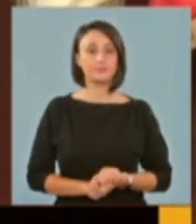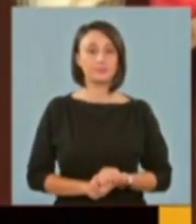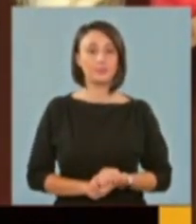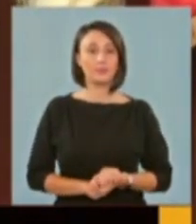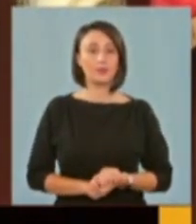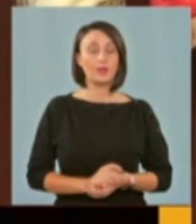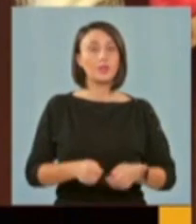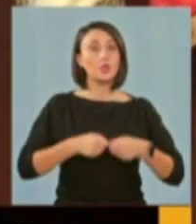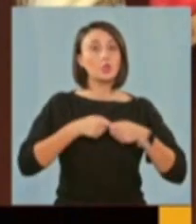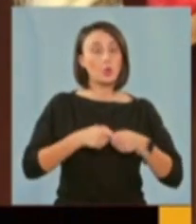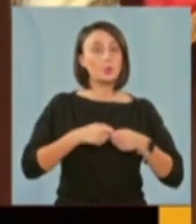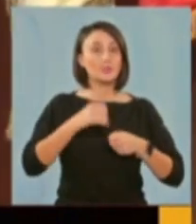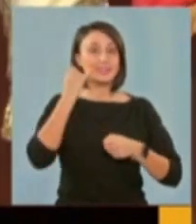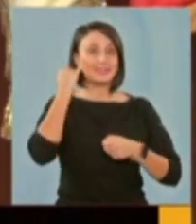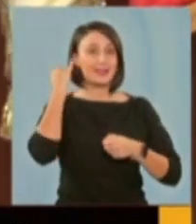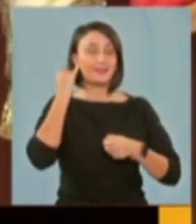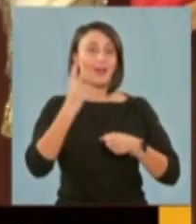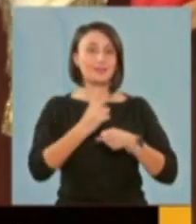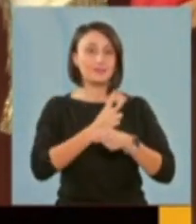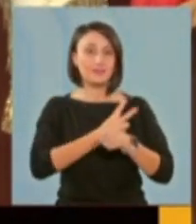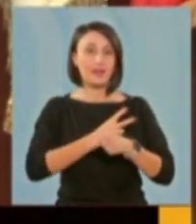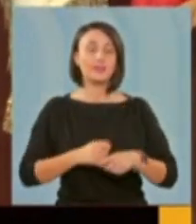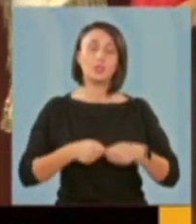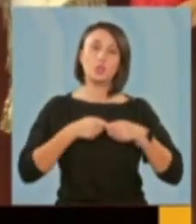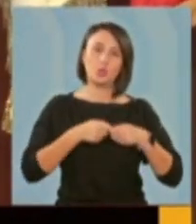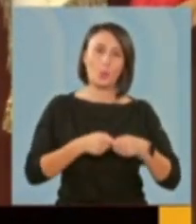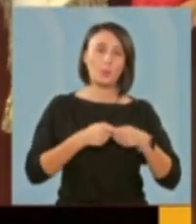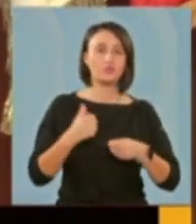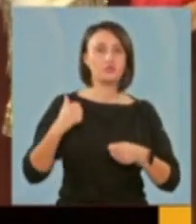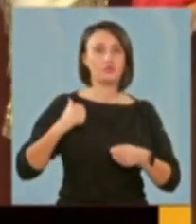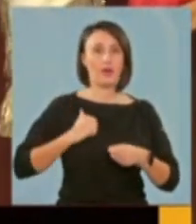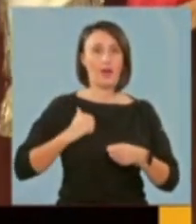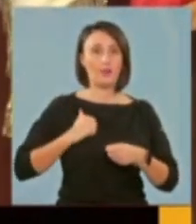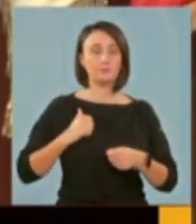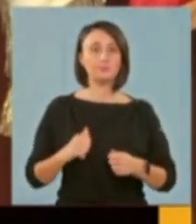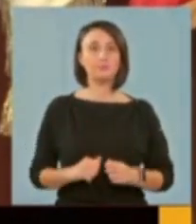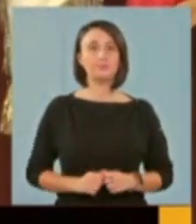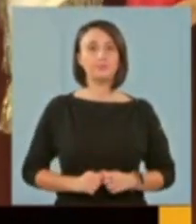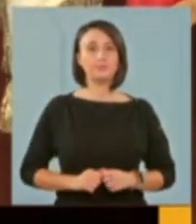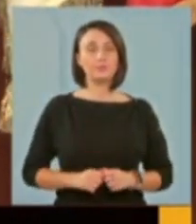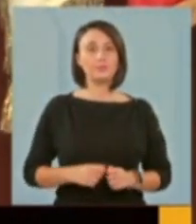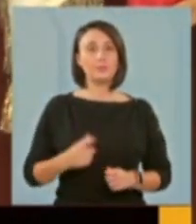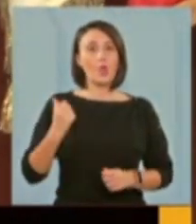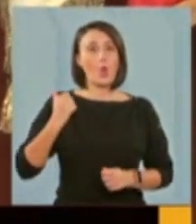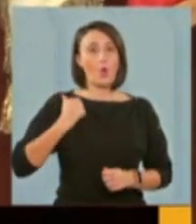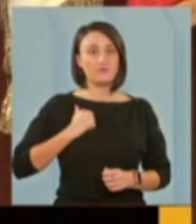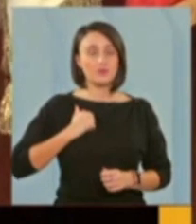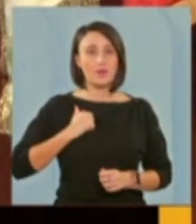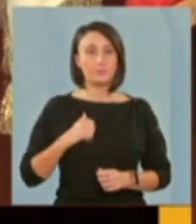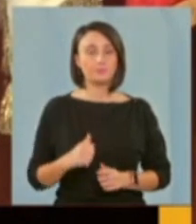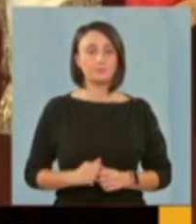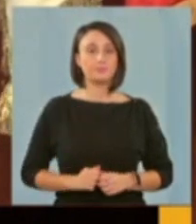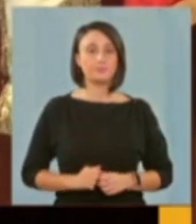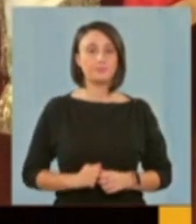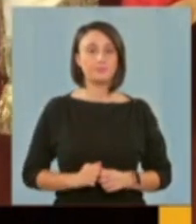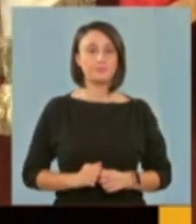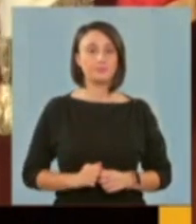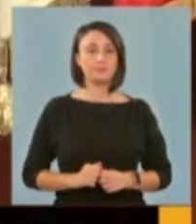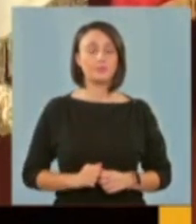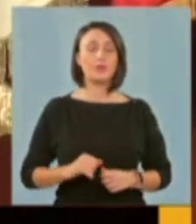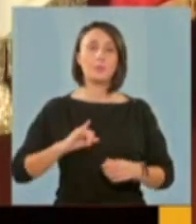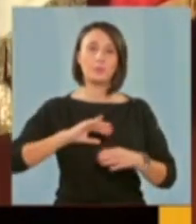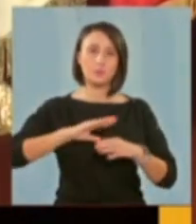doamnă, domnule secretar de stat, domnilor generali, ofițeri, maestri